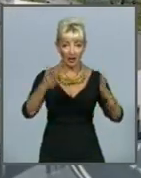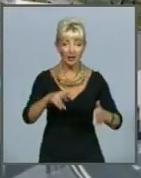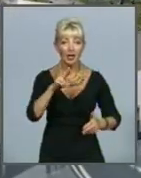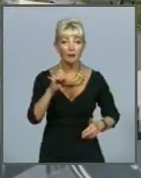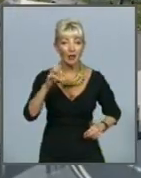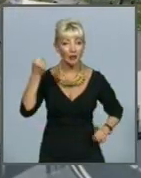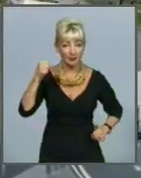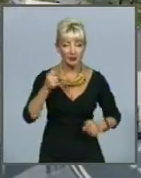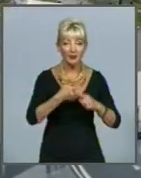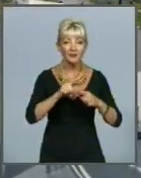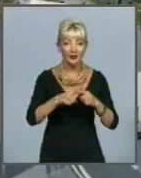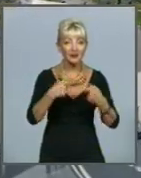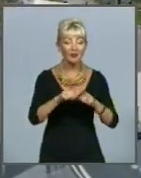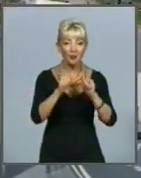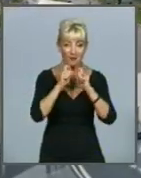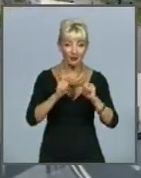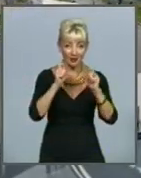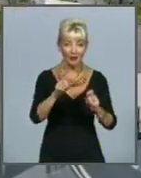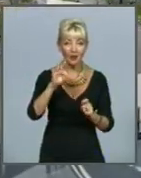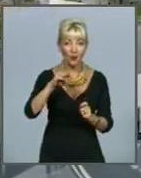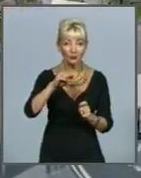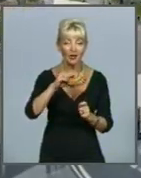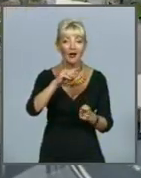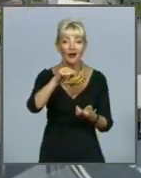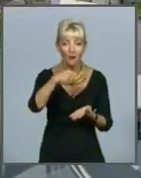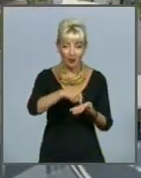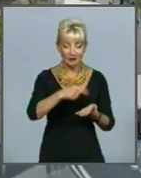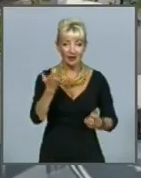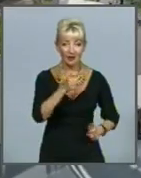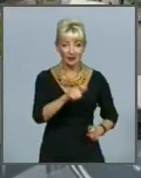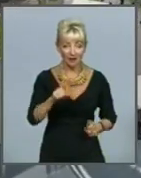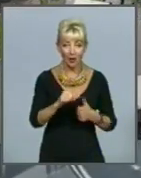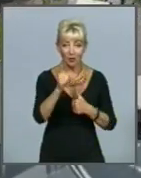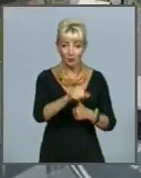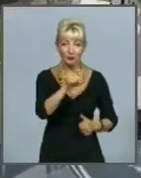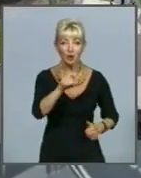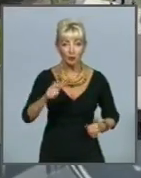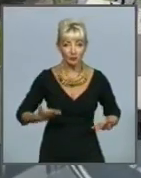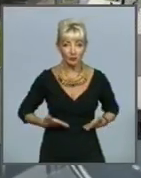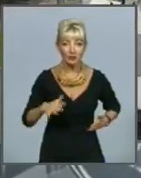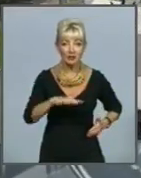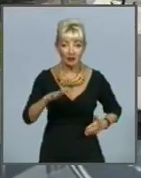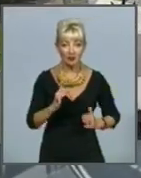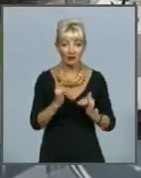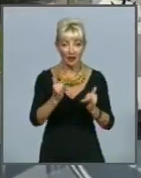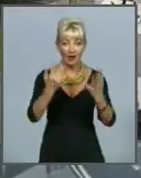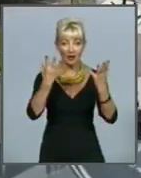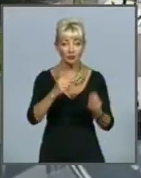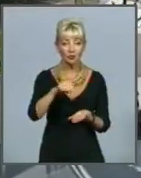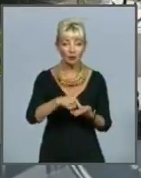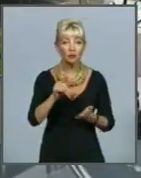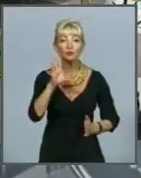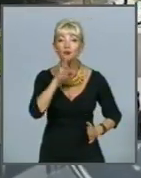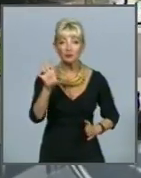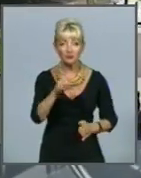своєрідний подарунок від міста харків'янам, особливо мешканцям Салтівки до Дня міста. Аби встигнути все зробити,